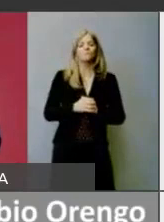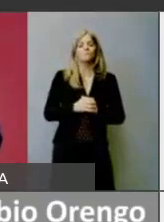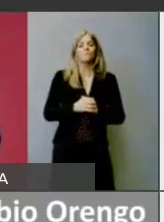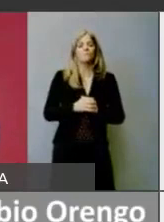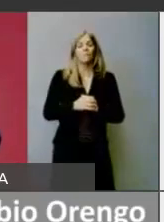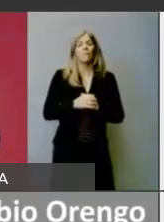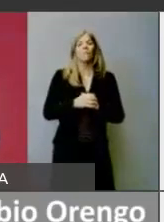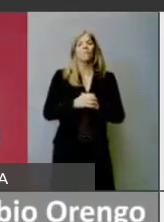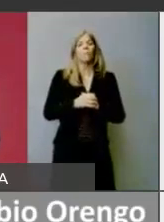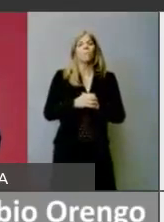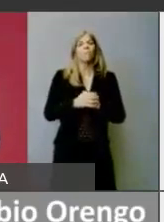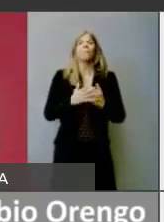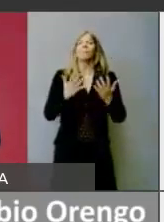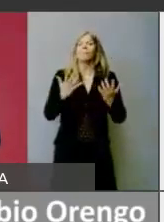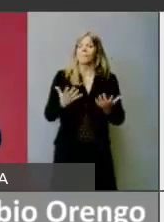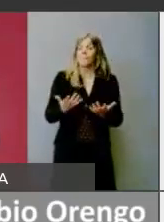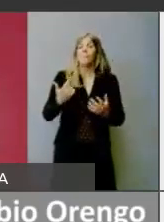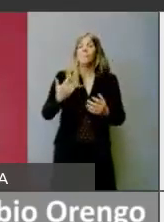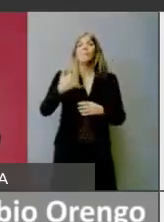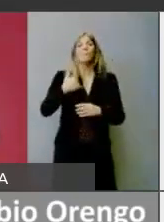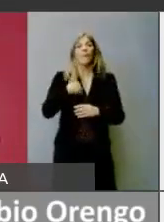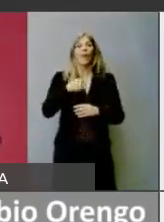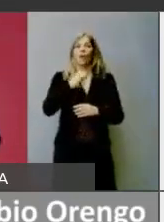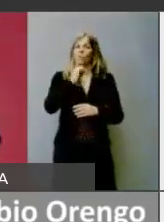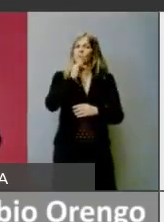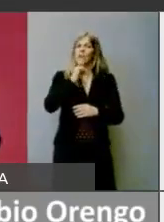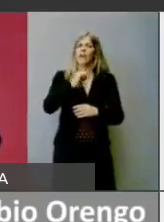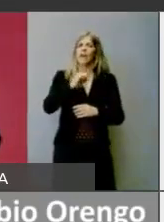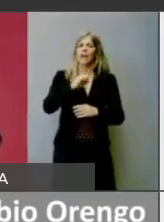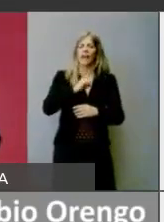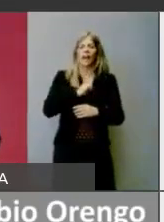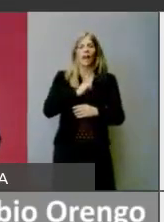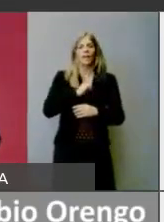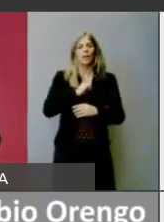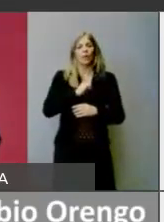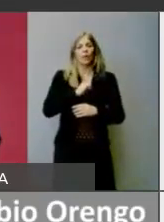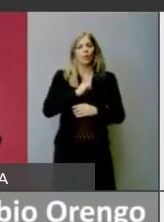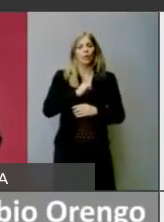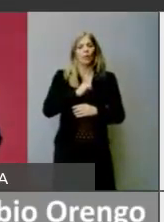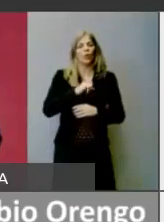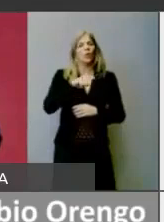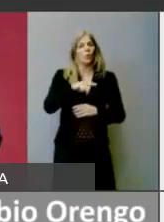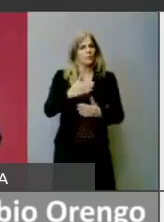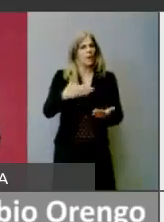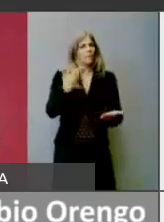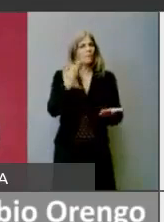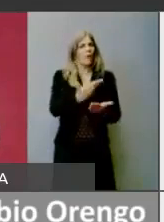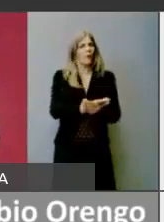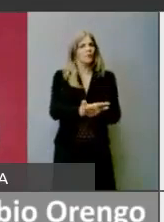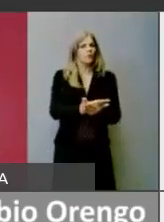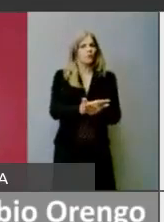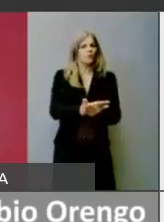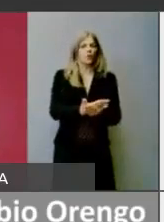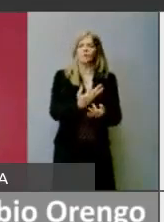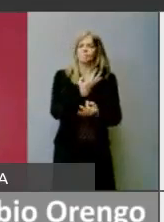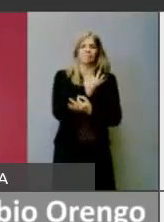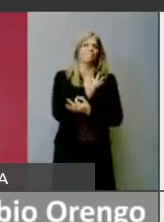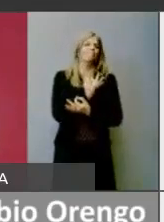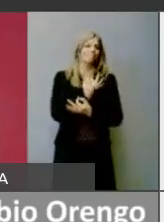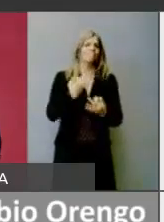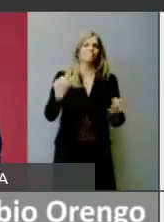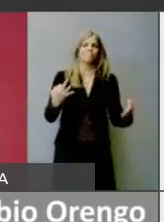ecco, azzeccata, consentitemi questo termine, questa mozione, proprio per le seguenti ragioni, per cui